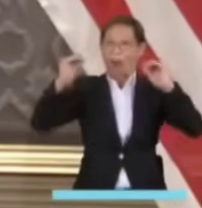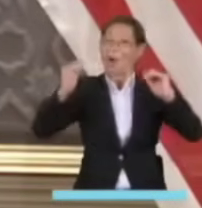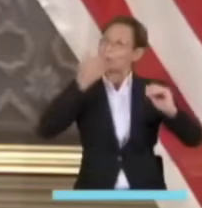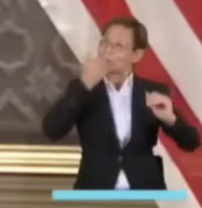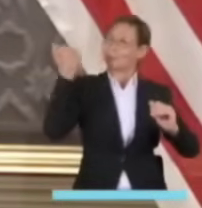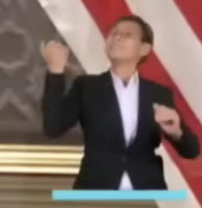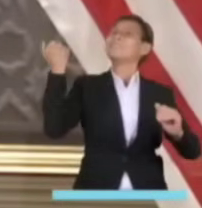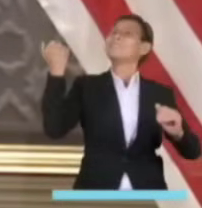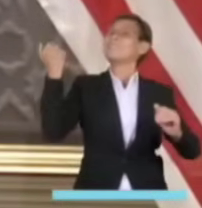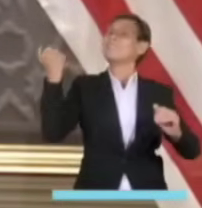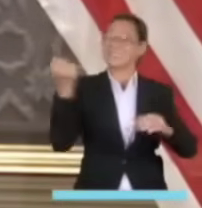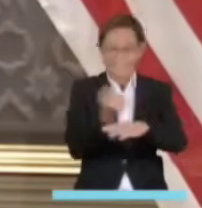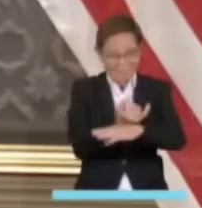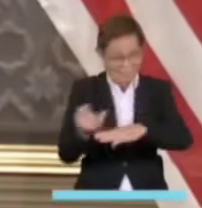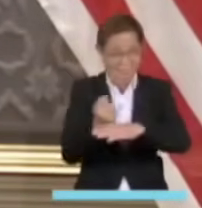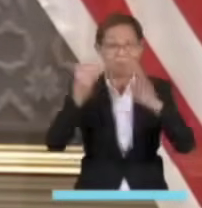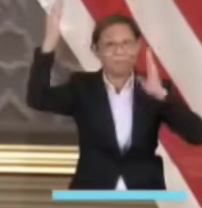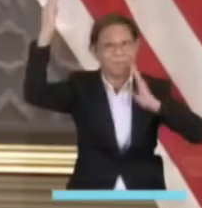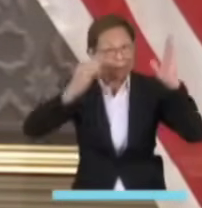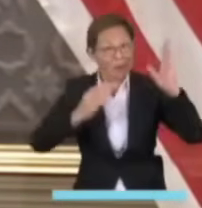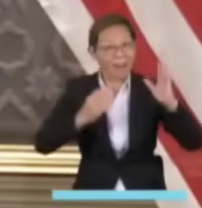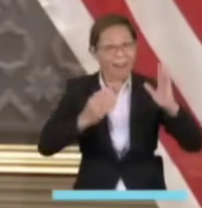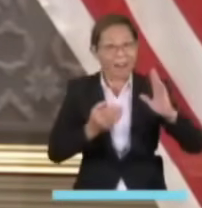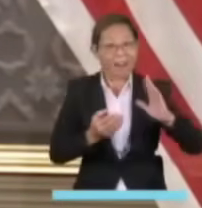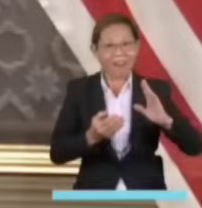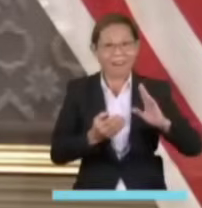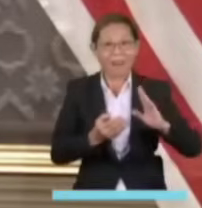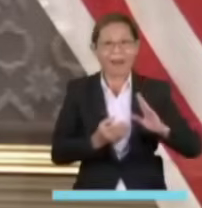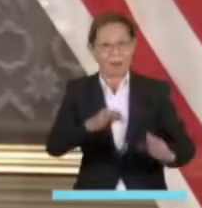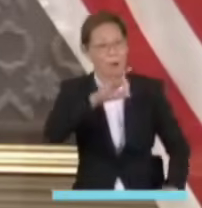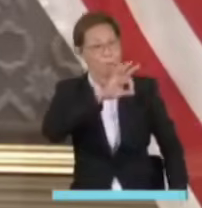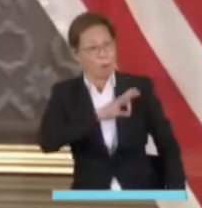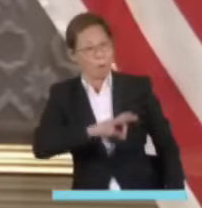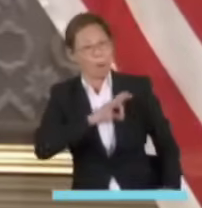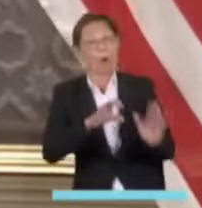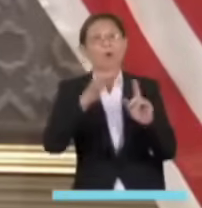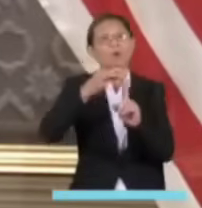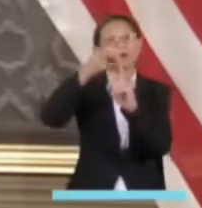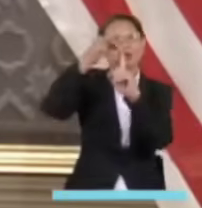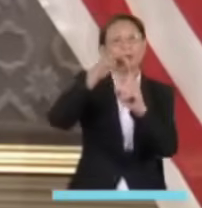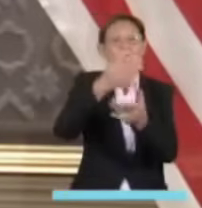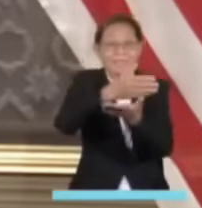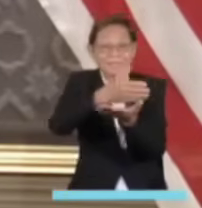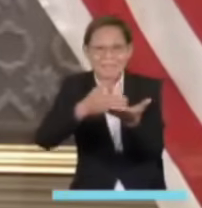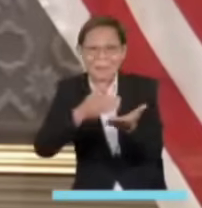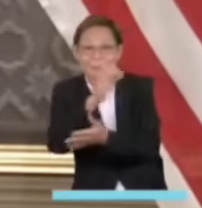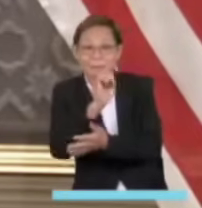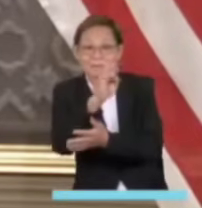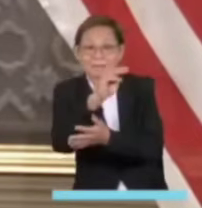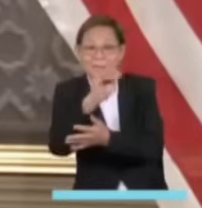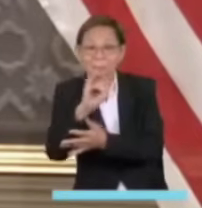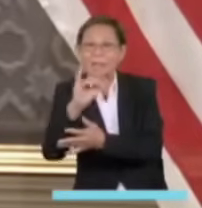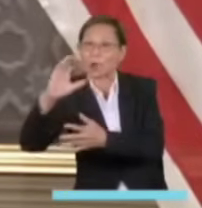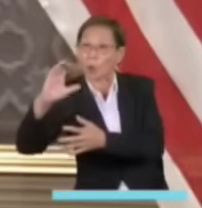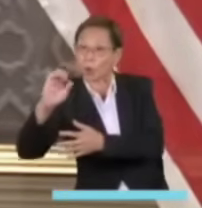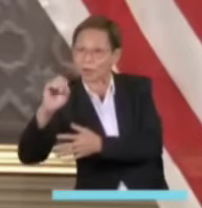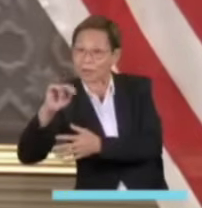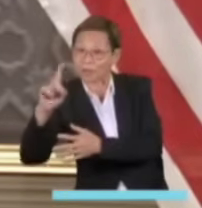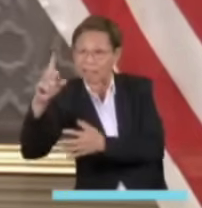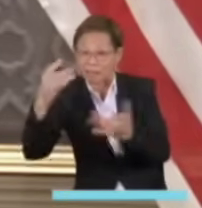bermakna. Industri tempatan diberi nilai tambah khususnya sektor semiconductor yang sedang mendapat tempat di mata